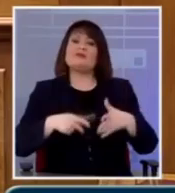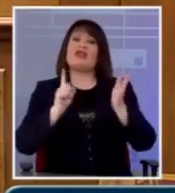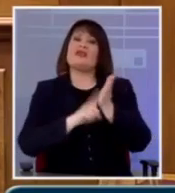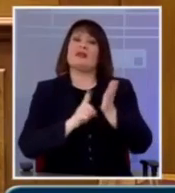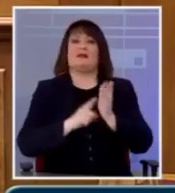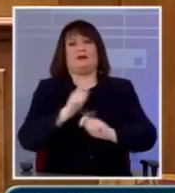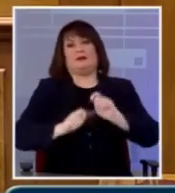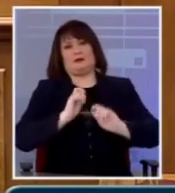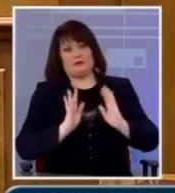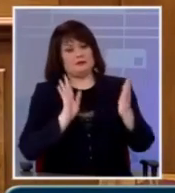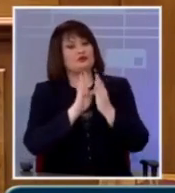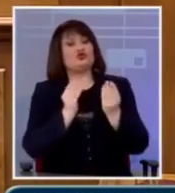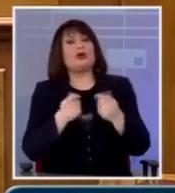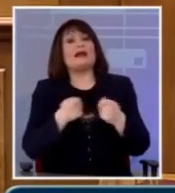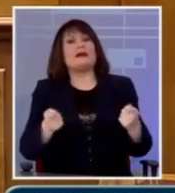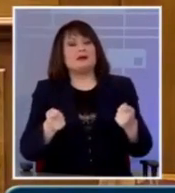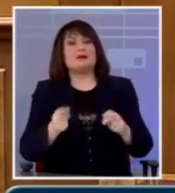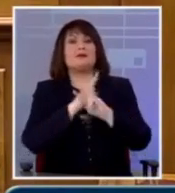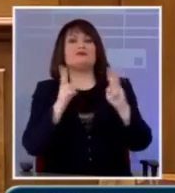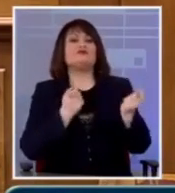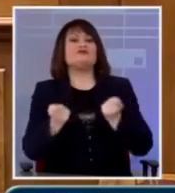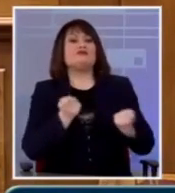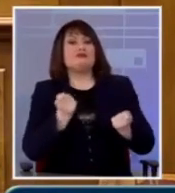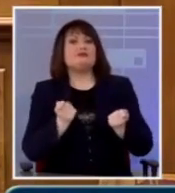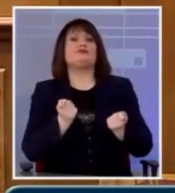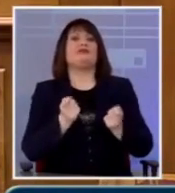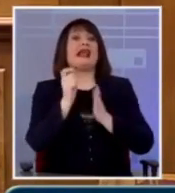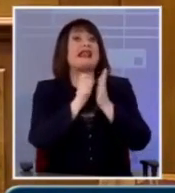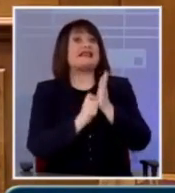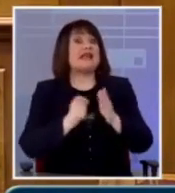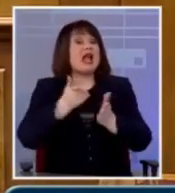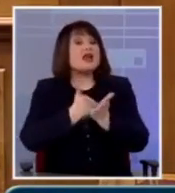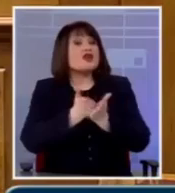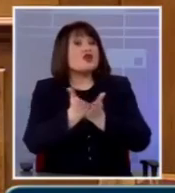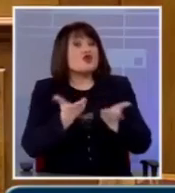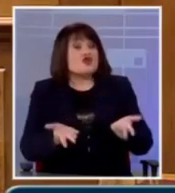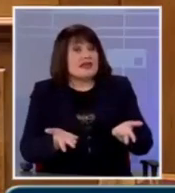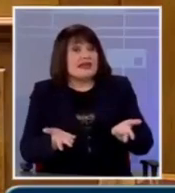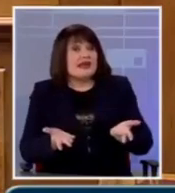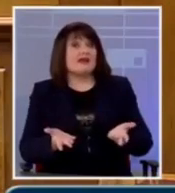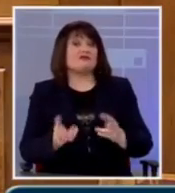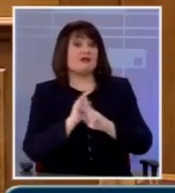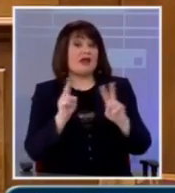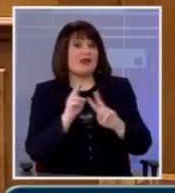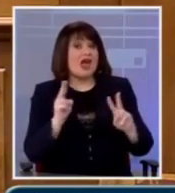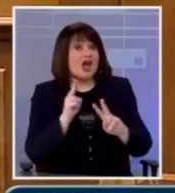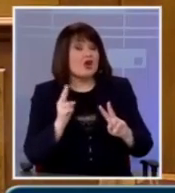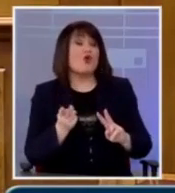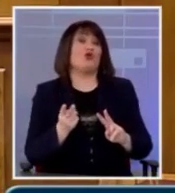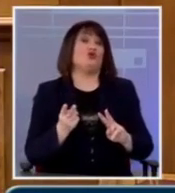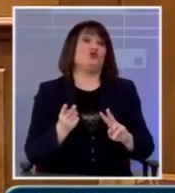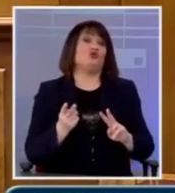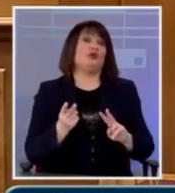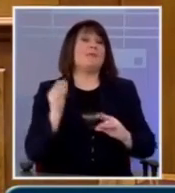μέτρα, παραδείγματος χάρη διαφανής διαχείριση της λίστας χειρουργείου, αυτόνομα ΤΕΠ, αδιάβλητο και διαφανές